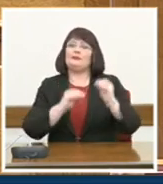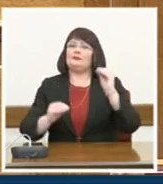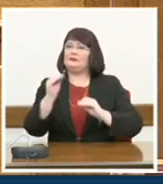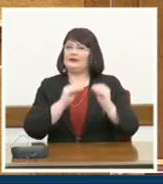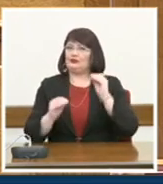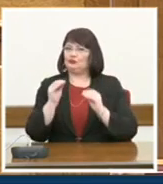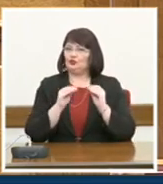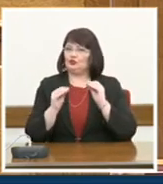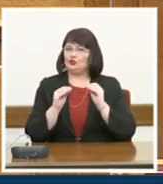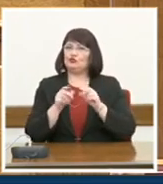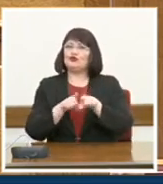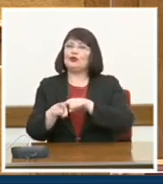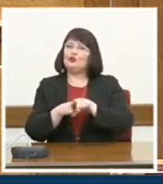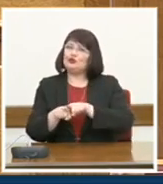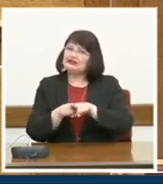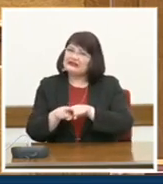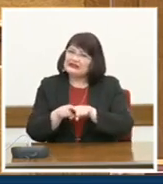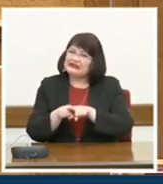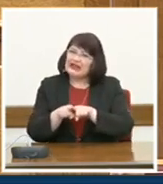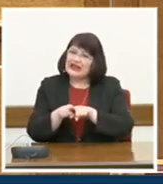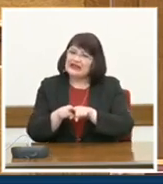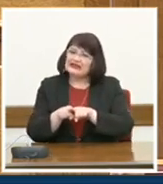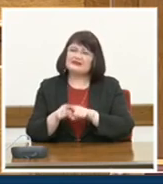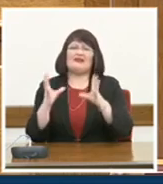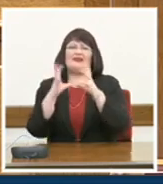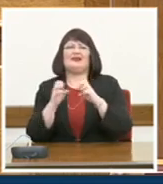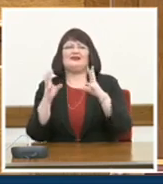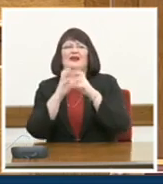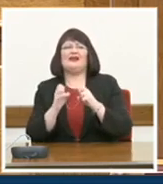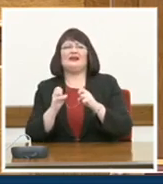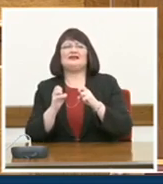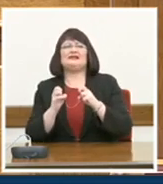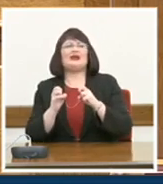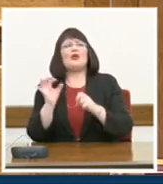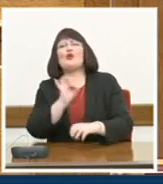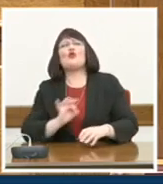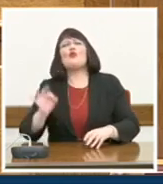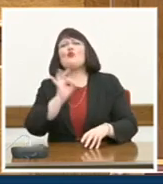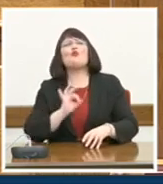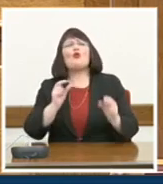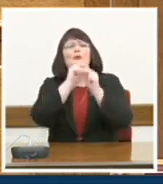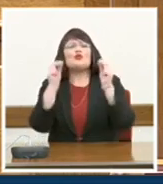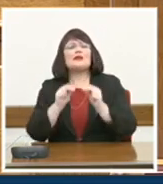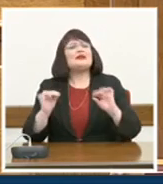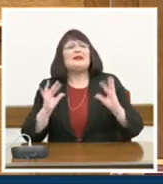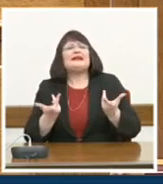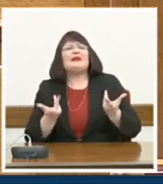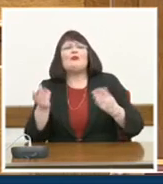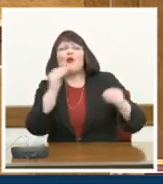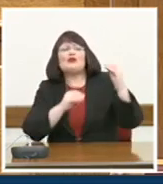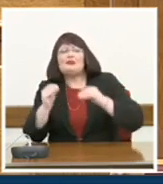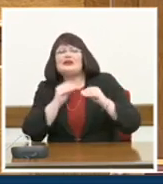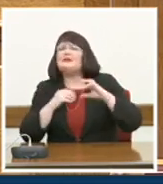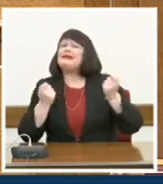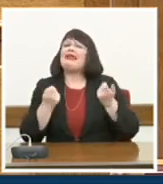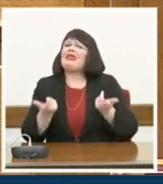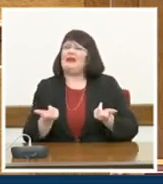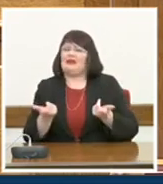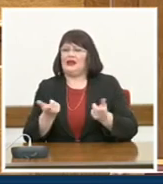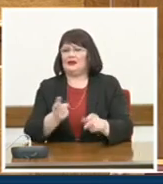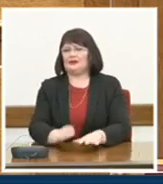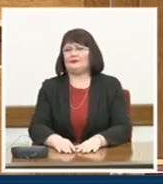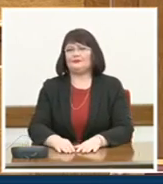συνοδεύονται και από την αντίστοιχη φαγωμάρα για το πού ακριβώς θα καταλήξουν. Αυτό για να μην μας